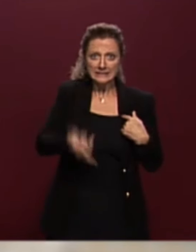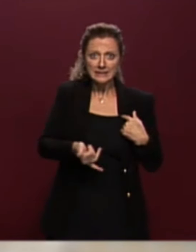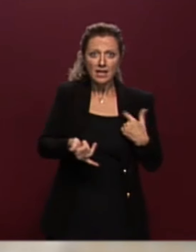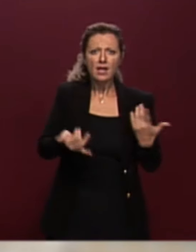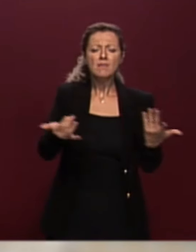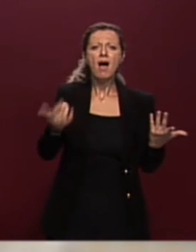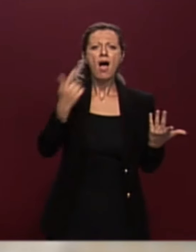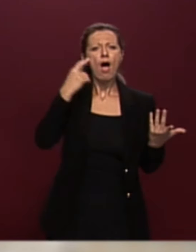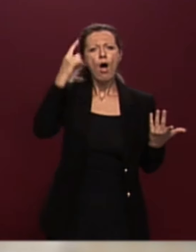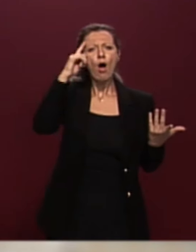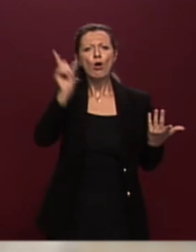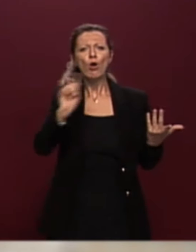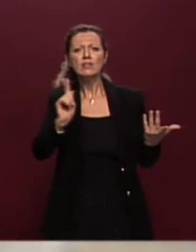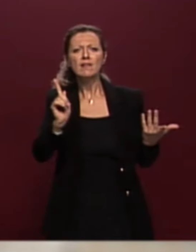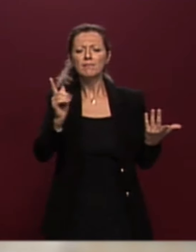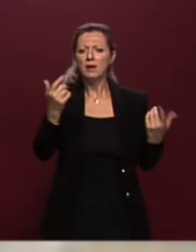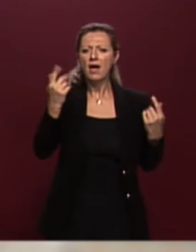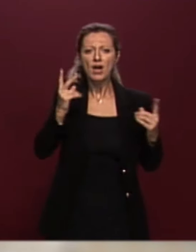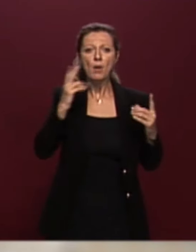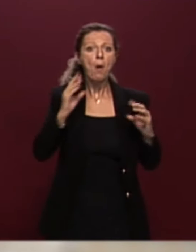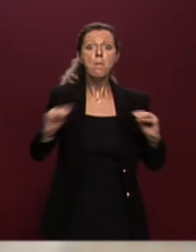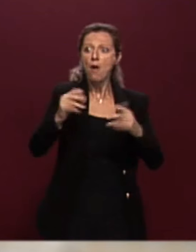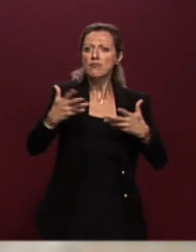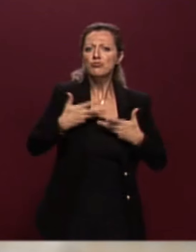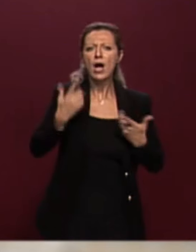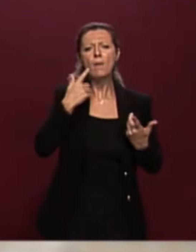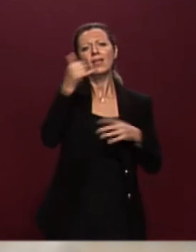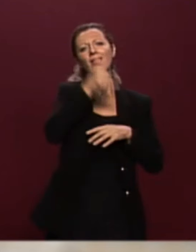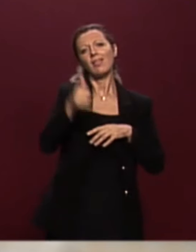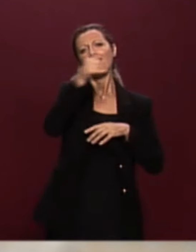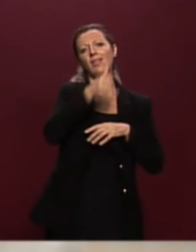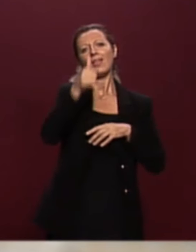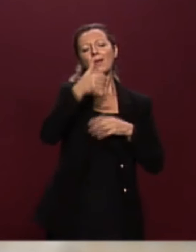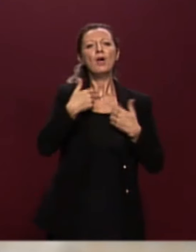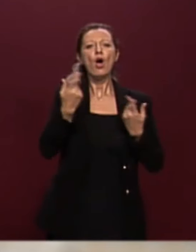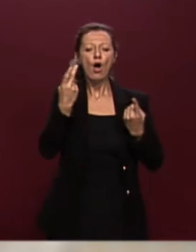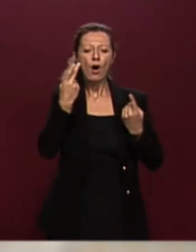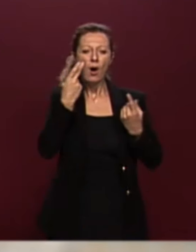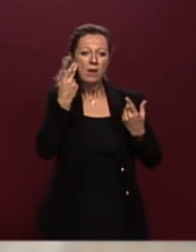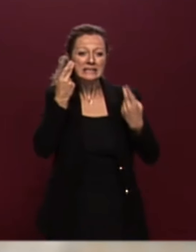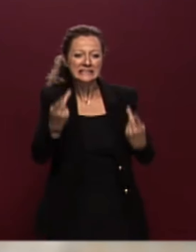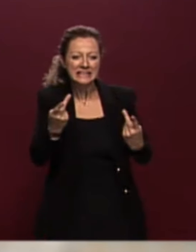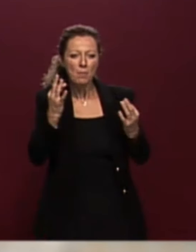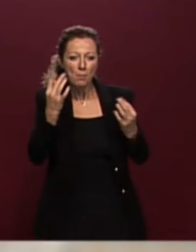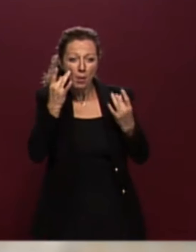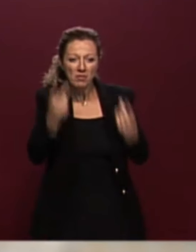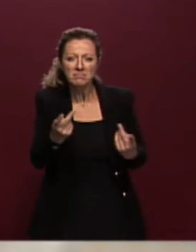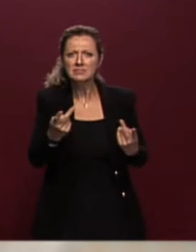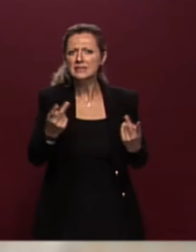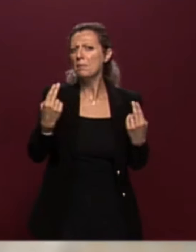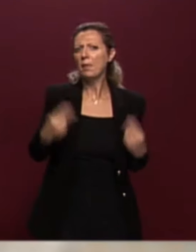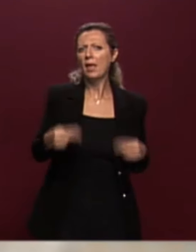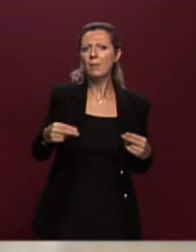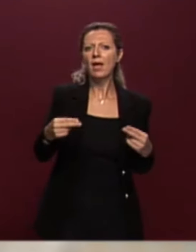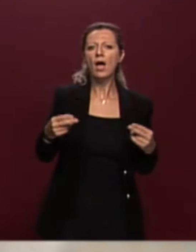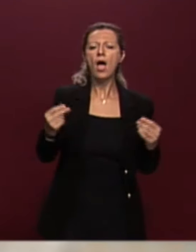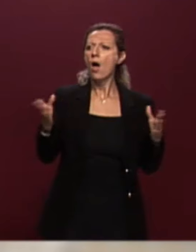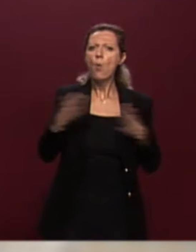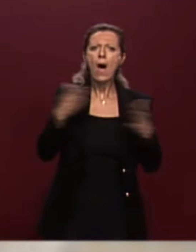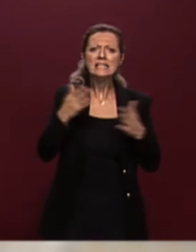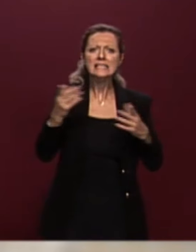ma non sapevamo proprio che c'era. Perché non è che si vedeva proprio, era stesa su tutte le